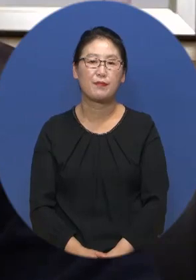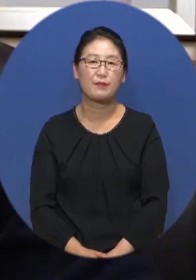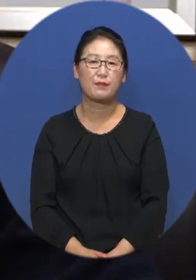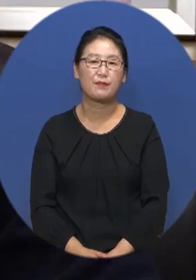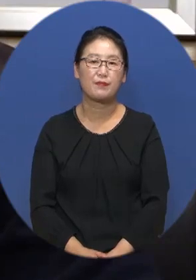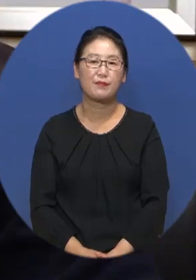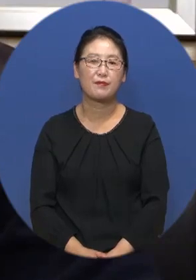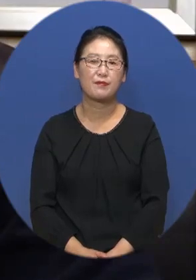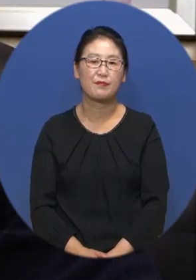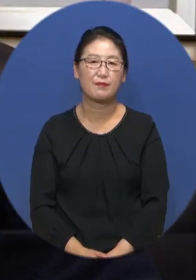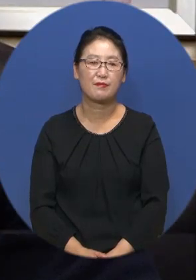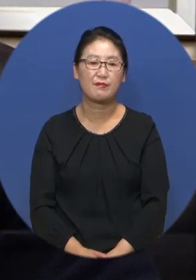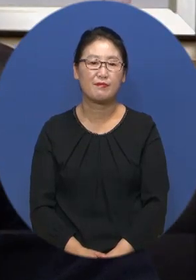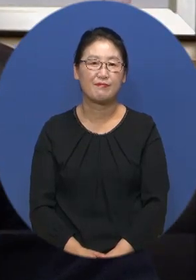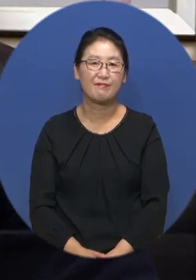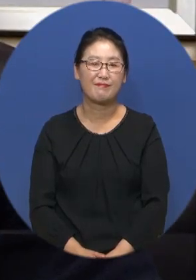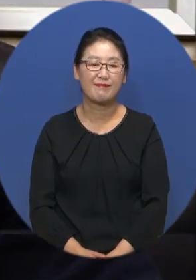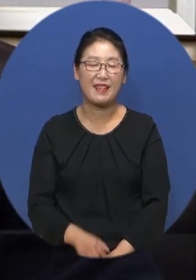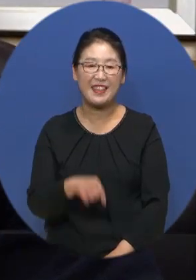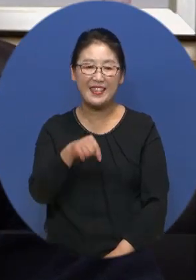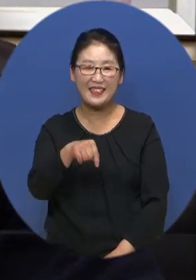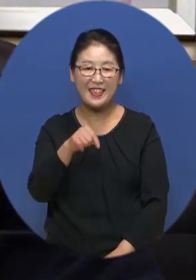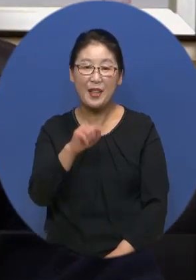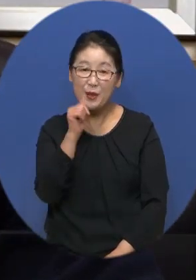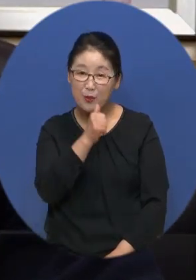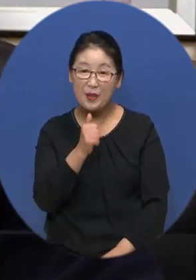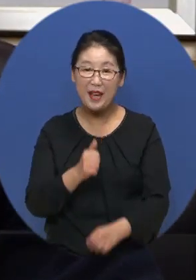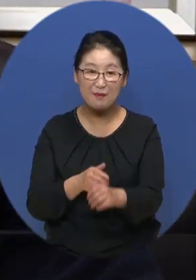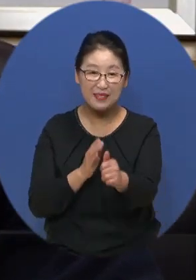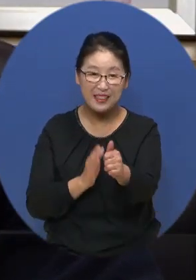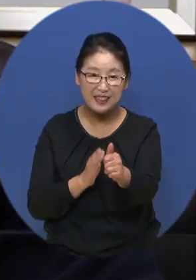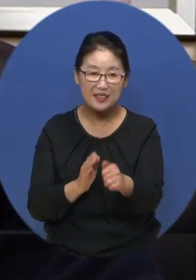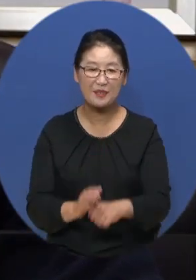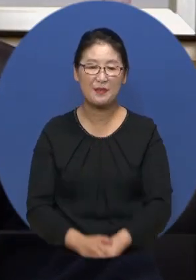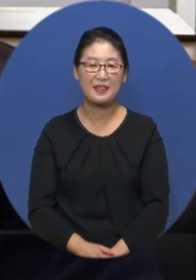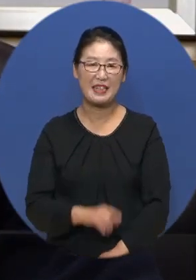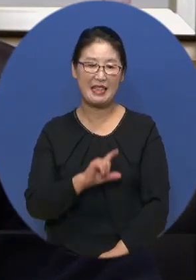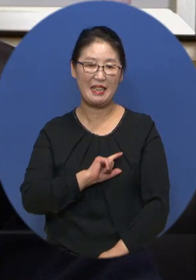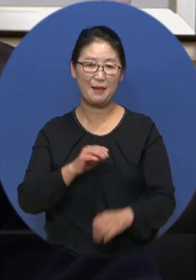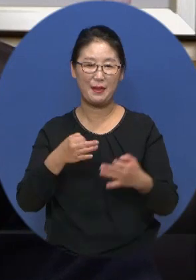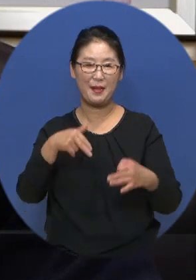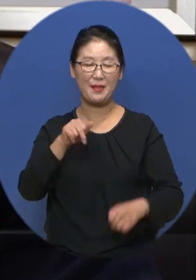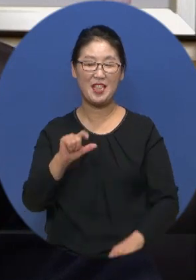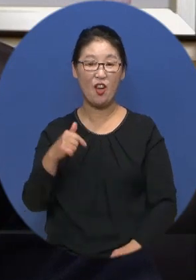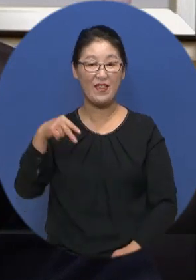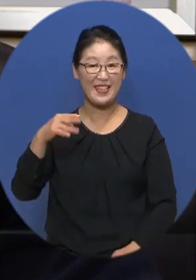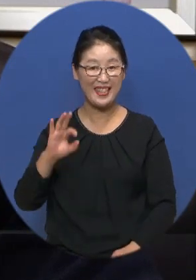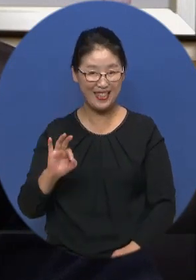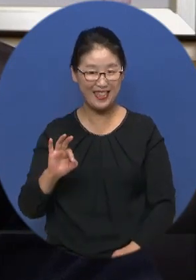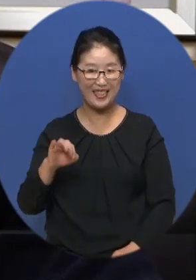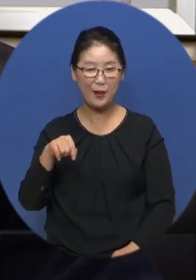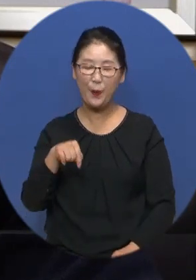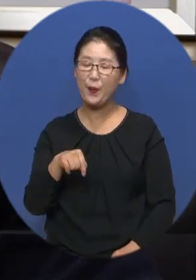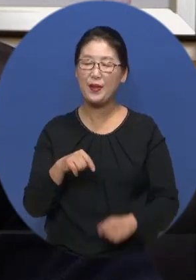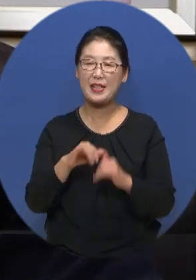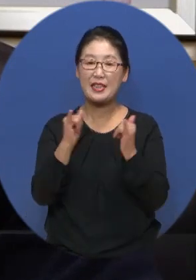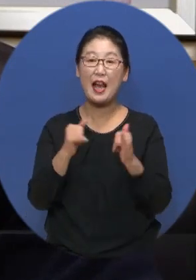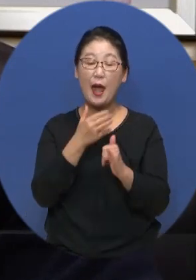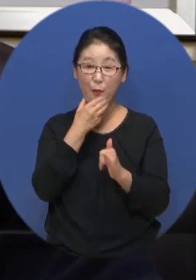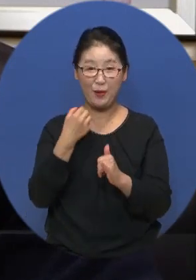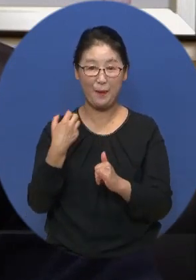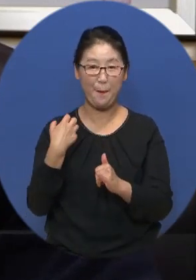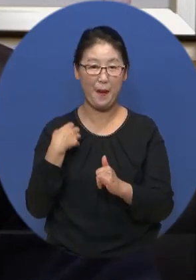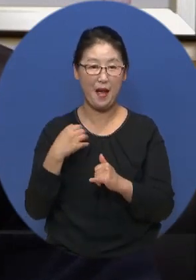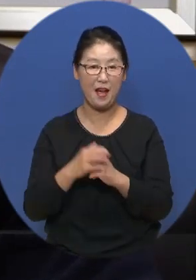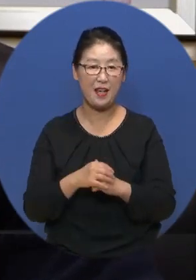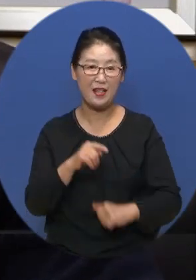간단 소개 부탁드립니다. 저는 김전승 사회복지사고요. 사단법인